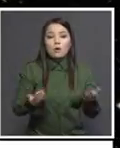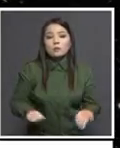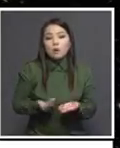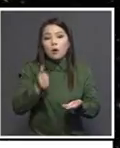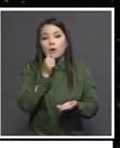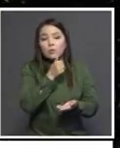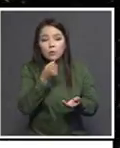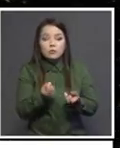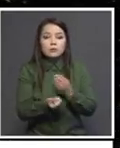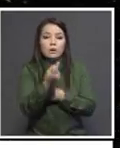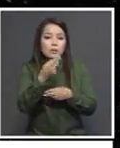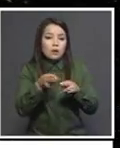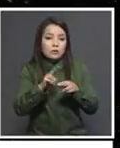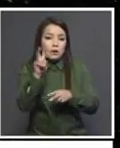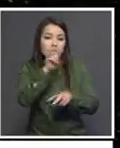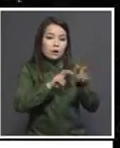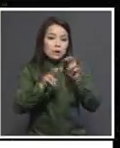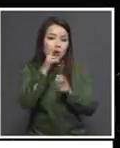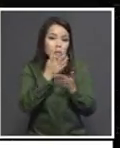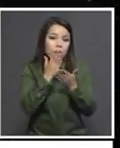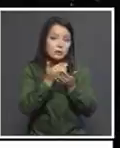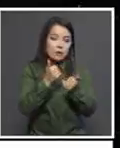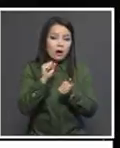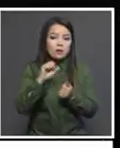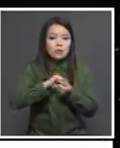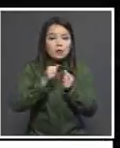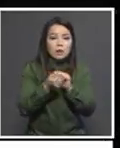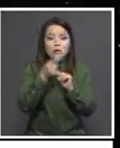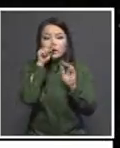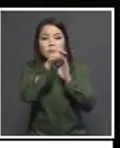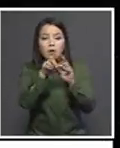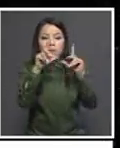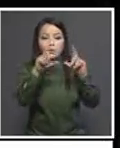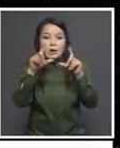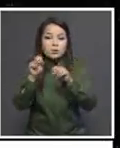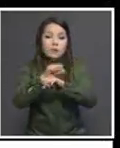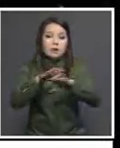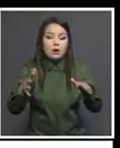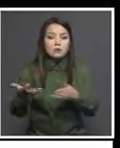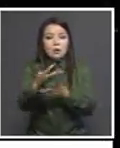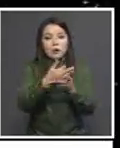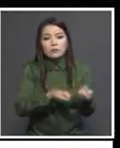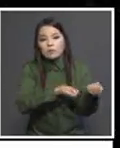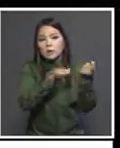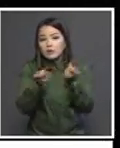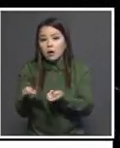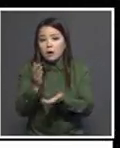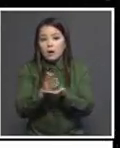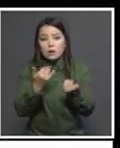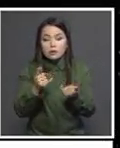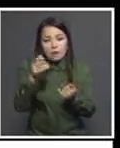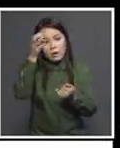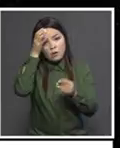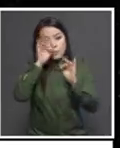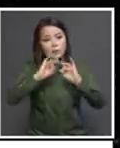Сол үшін ғарыш аппараты астероидты үстінен суретке түсіреді және оған қонып, шашылған қоқысты жинап жерге әкеледі. Ғалымдардың болжамынша,